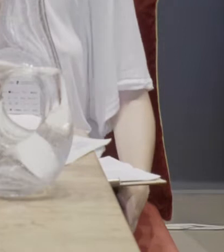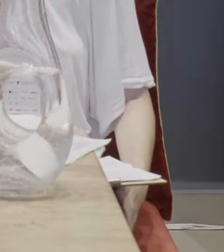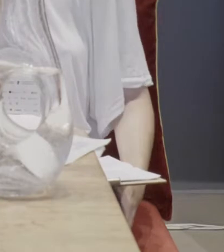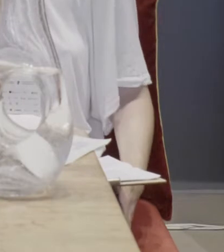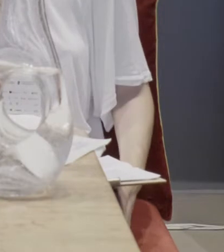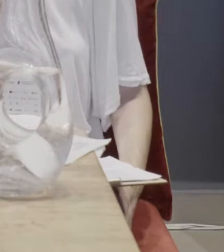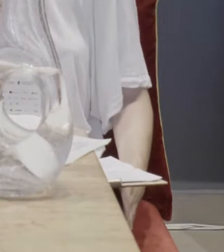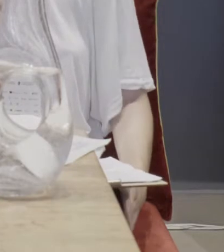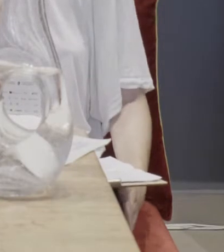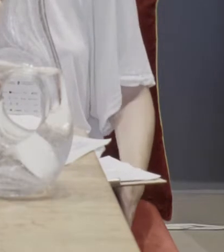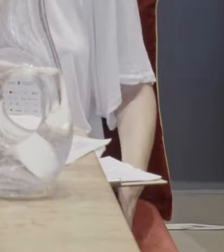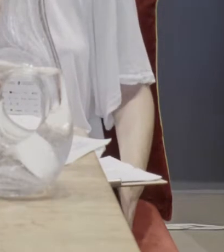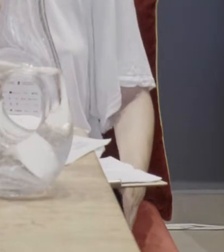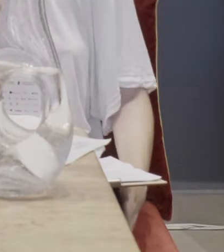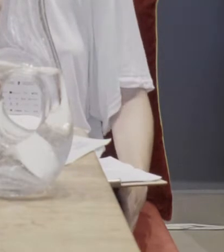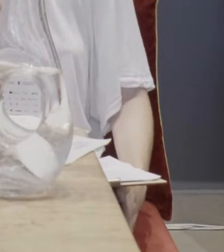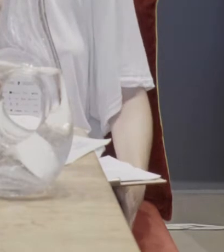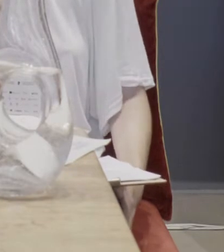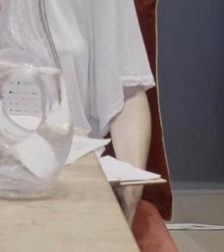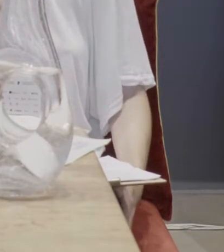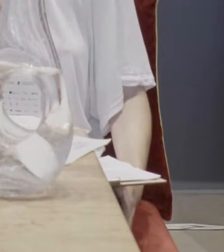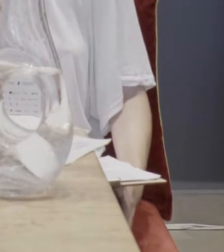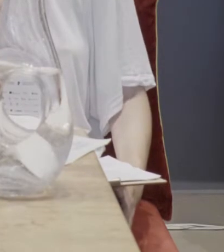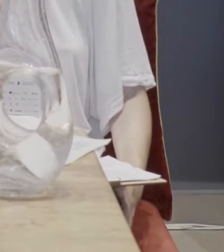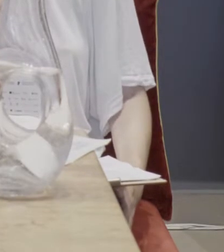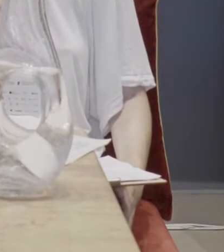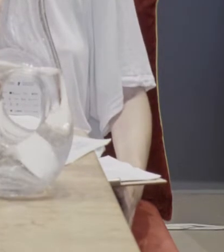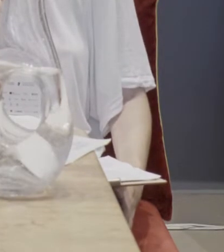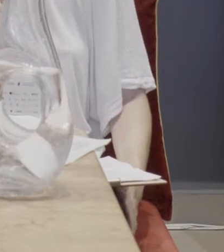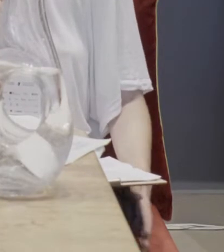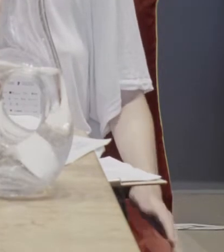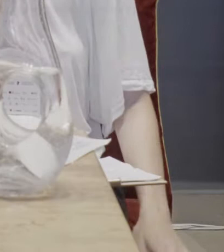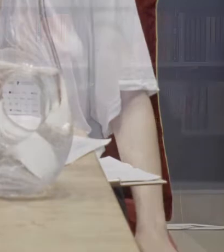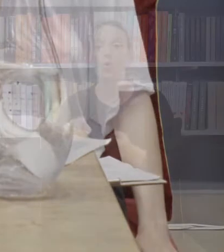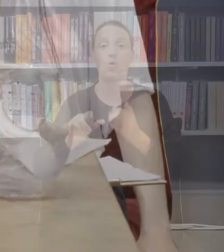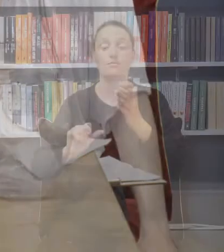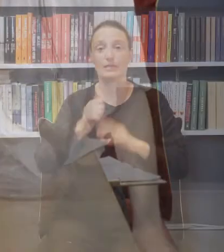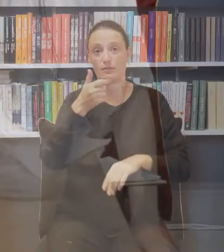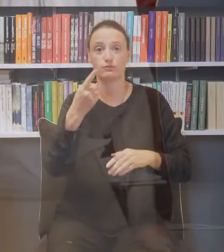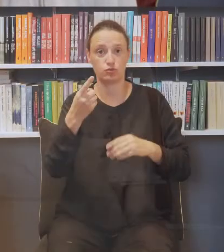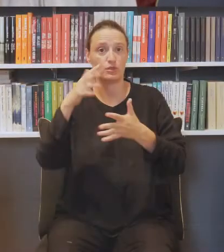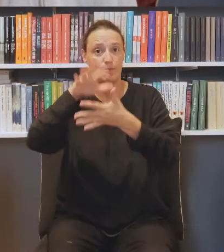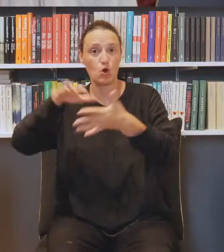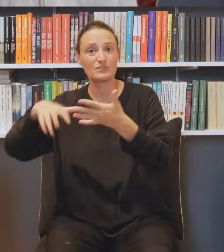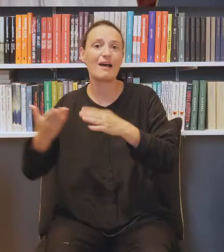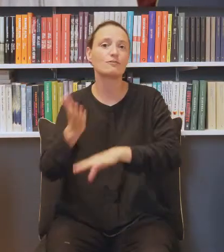działalności poetyckiej, zbył wiele nagród i napisał poetycką książkę Wysokie Słońce.